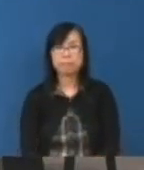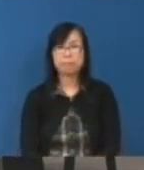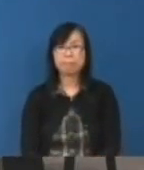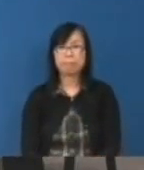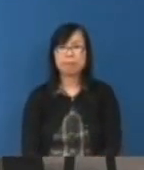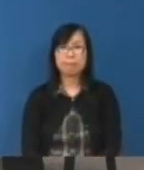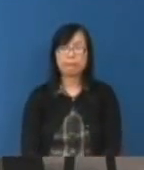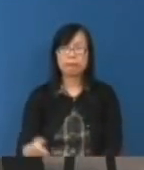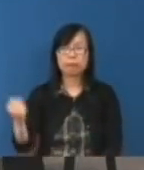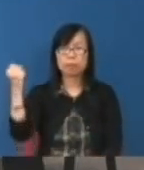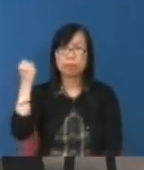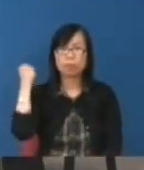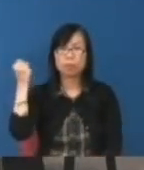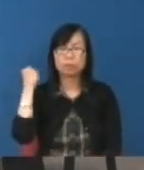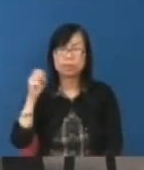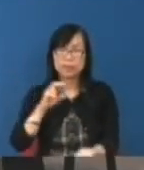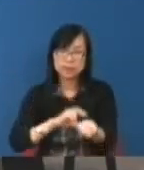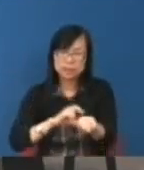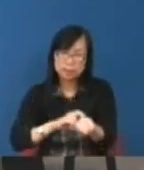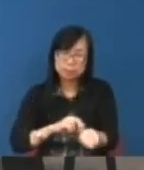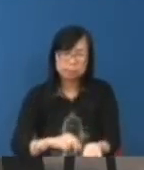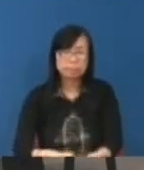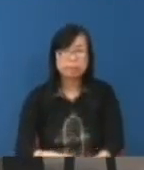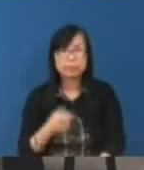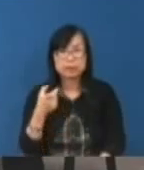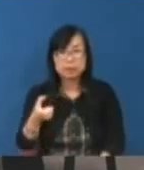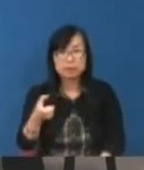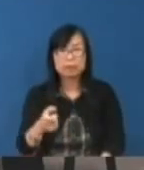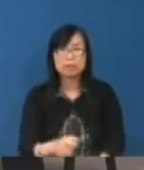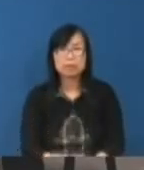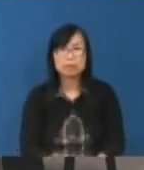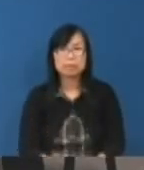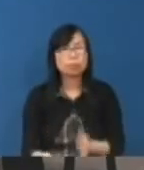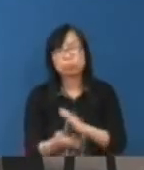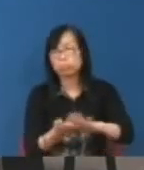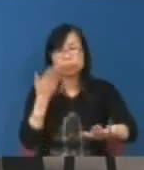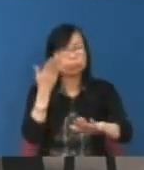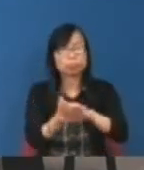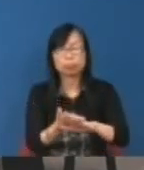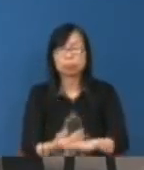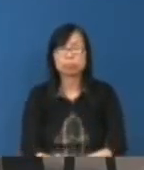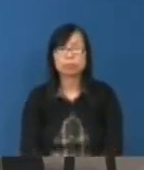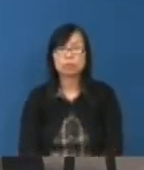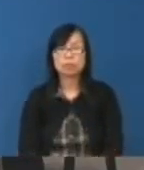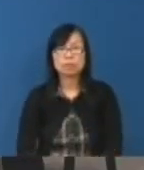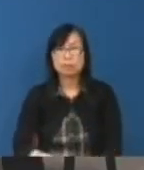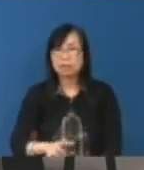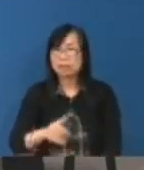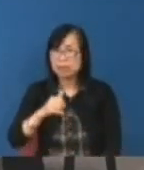強醫金即係強制醫療保險，胎死腹中。 去咗邊啊？係啦。嚇， 唔夠醫生。